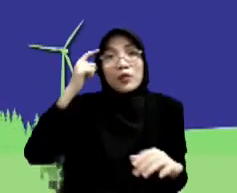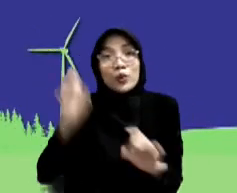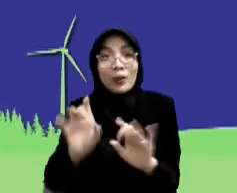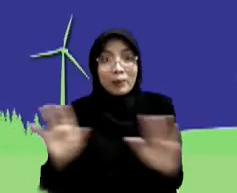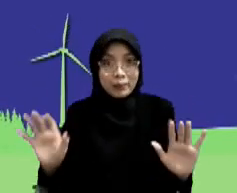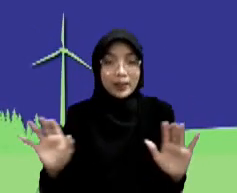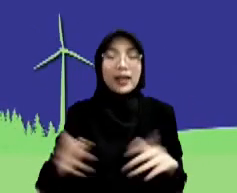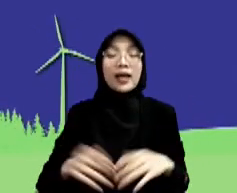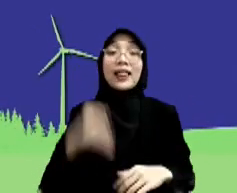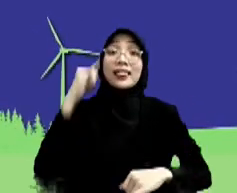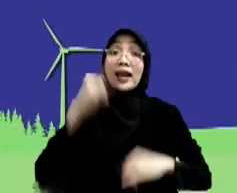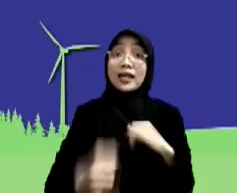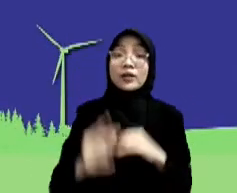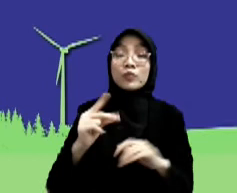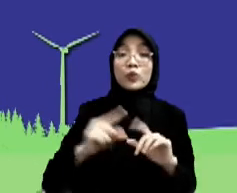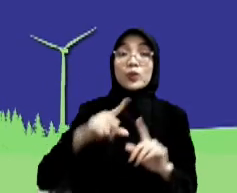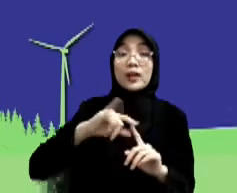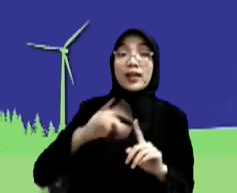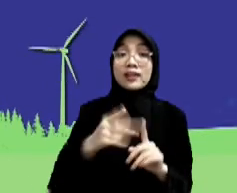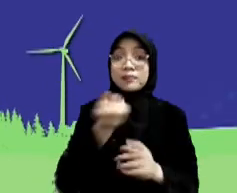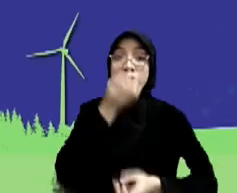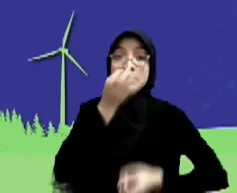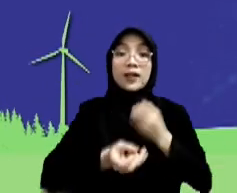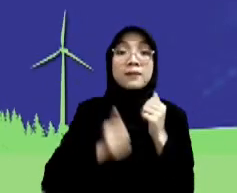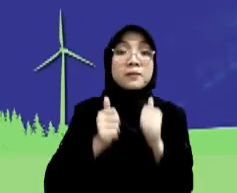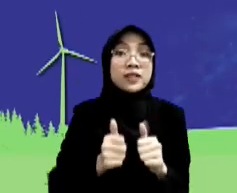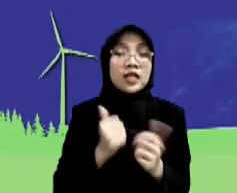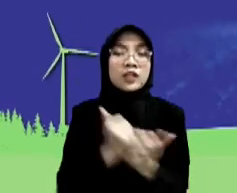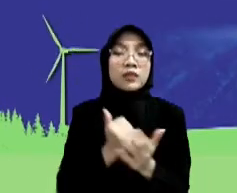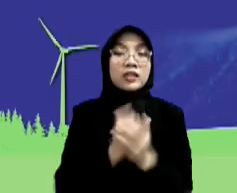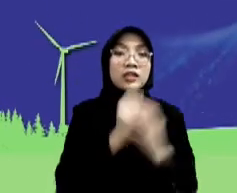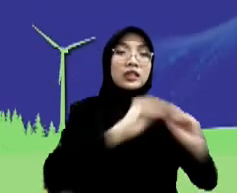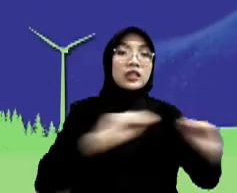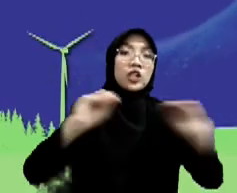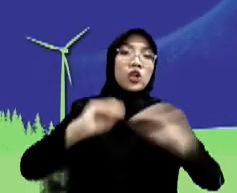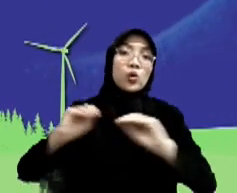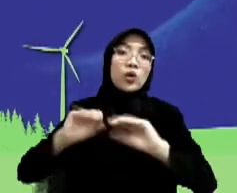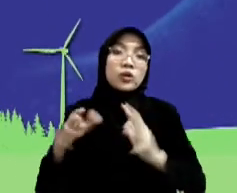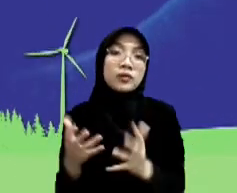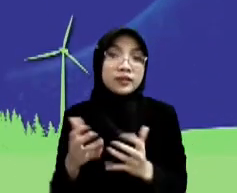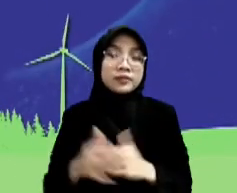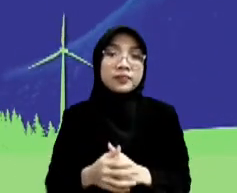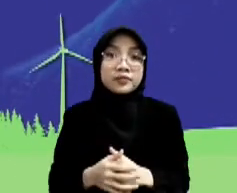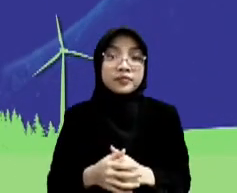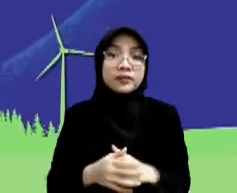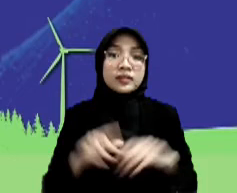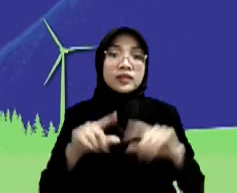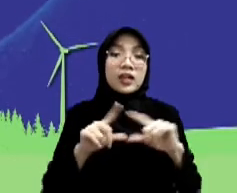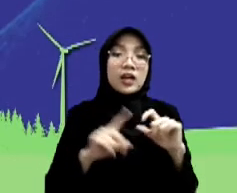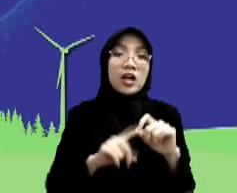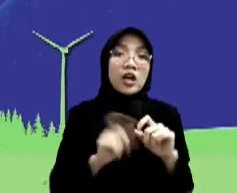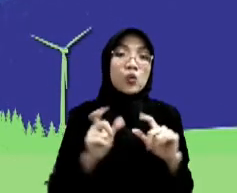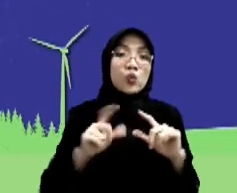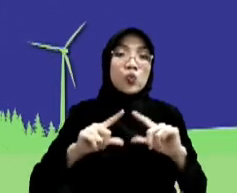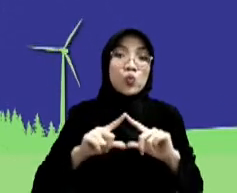mungkin yang terakhir bu Ratih bisa disampaikan eh apa namanya edukasi kan ini e Aqua merupakan salah satu